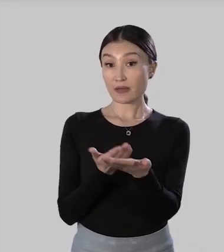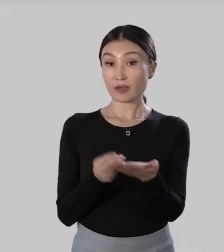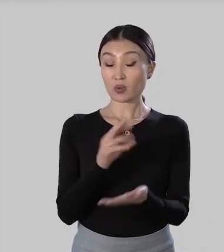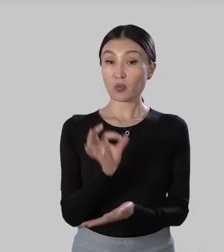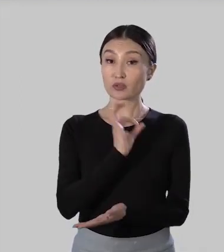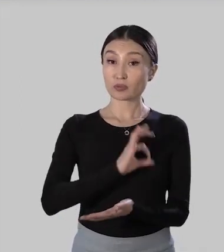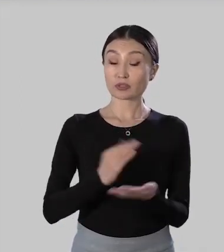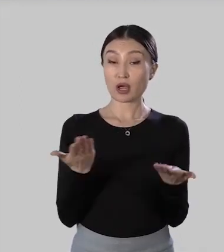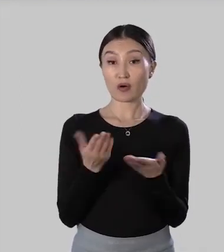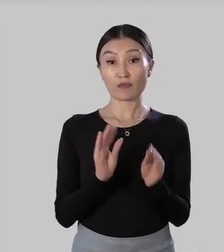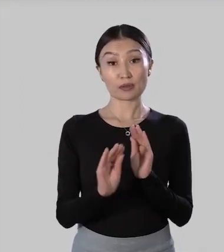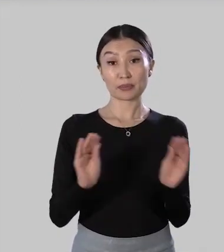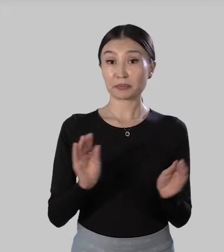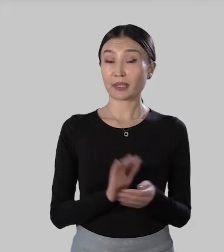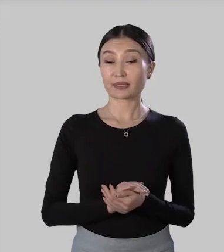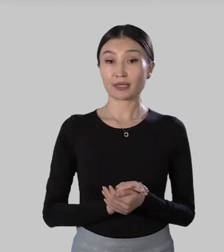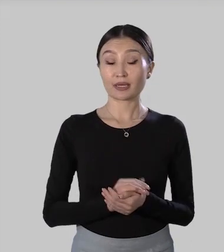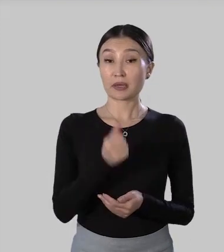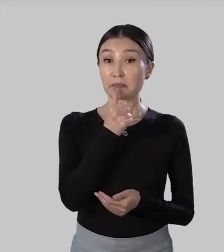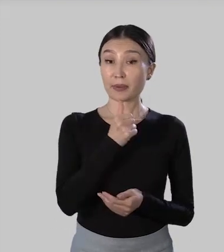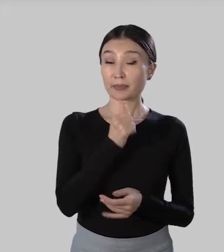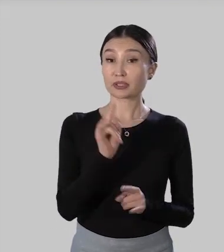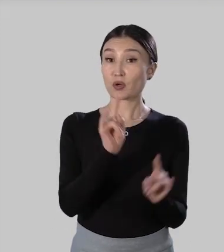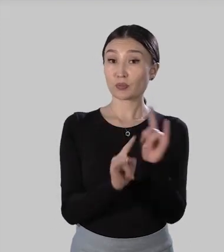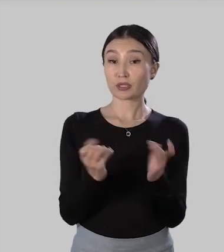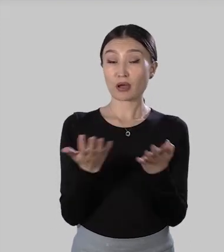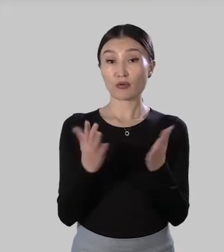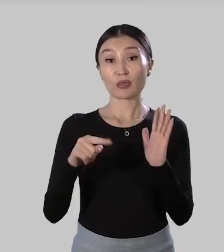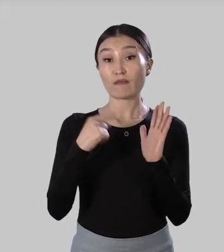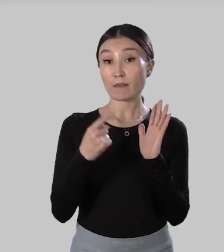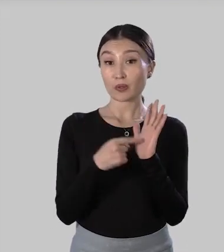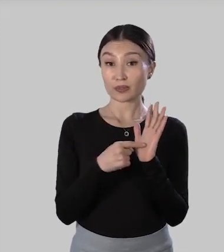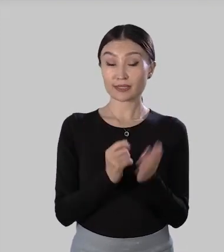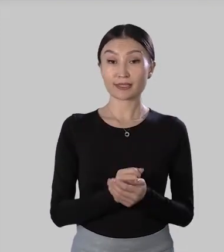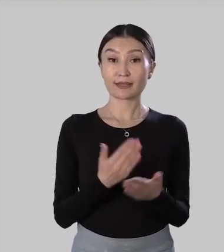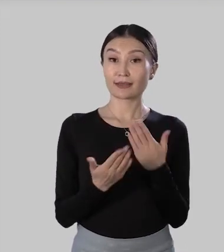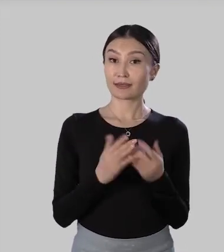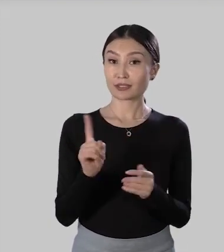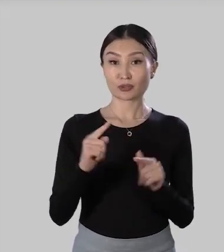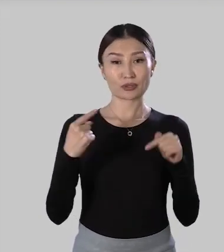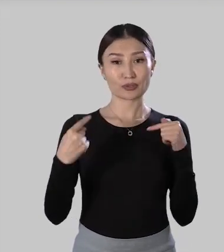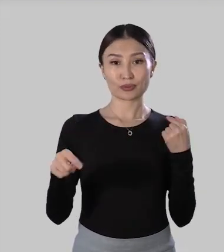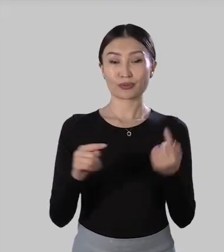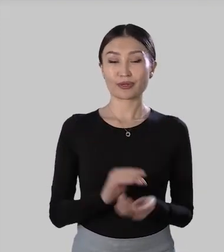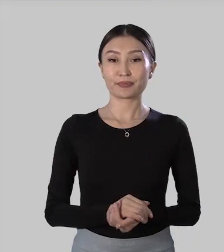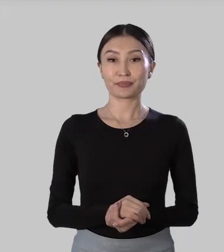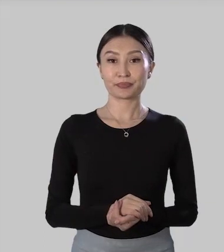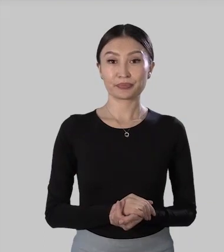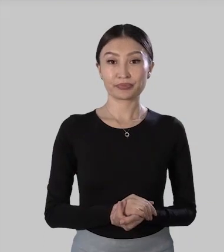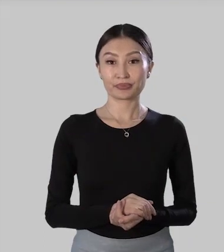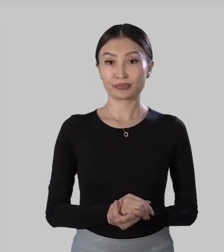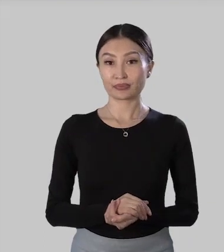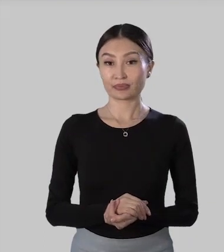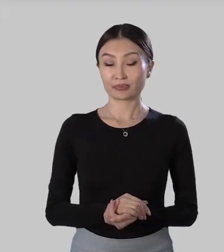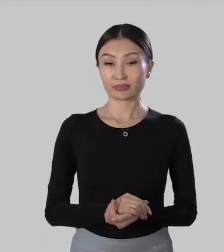по использованию какого-либо предмета, попытка убедить в каком-то вопросе или что-то другое.